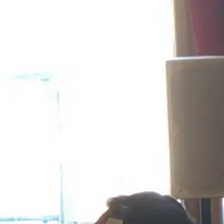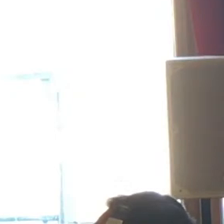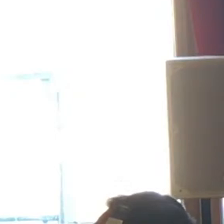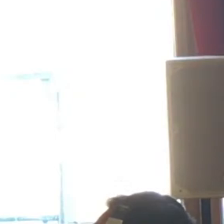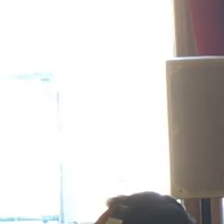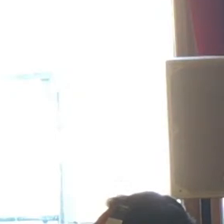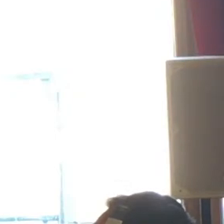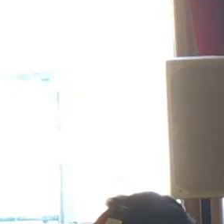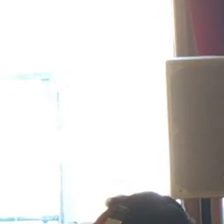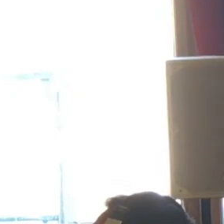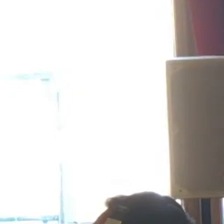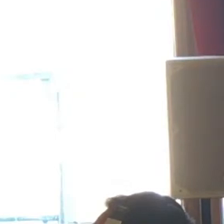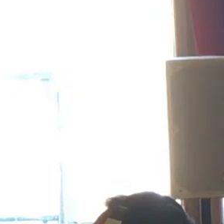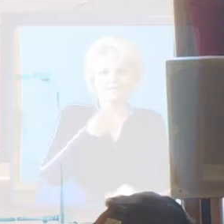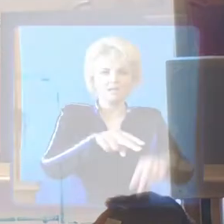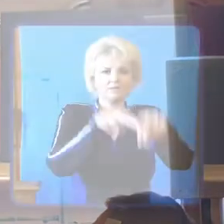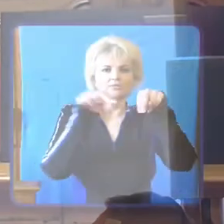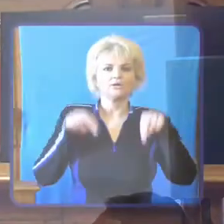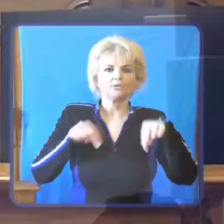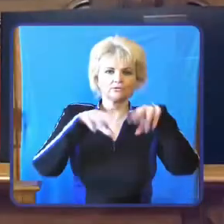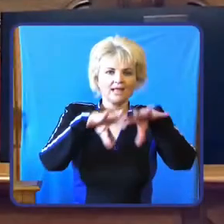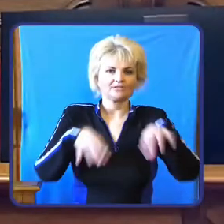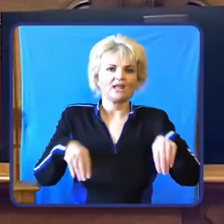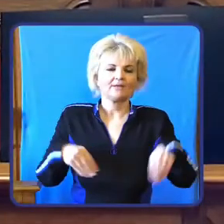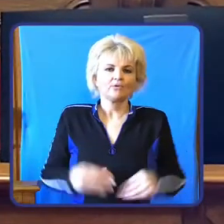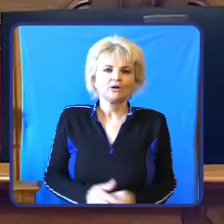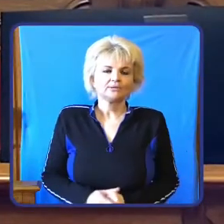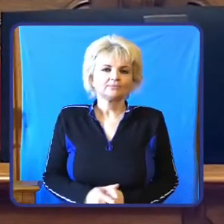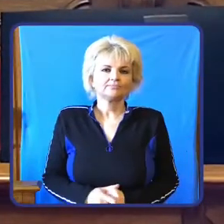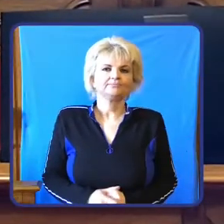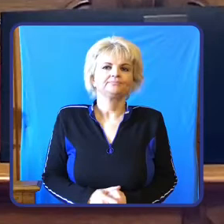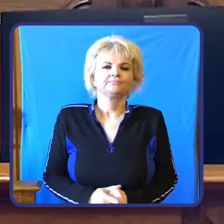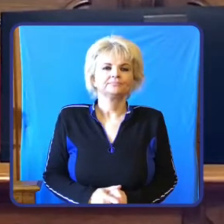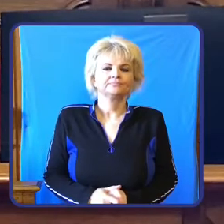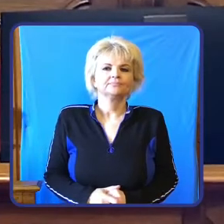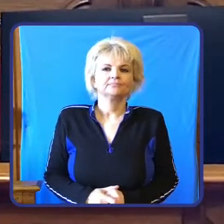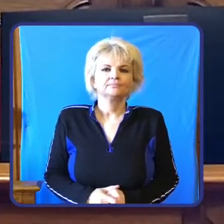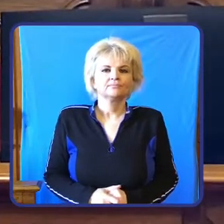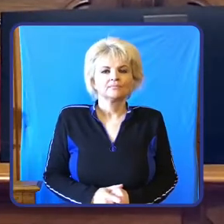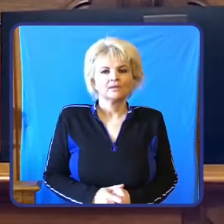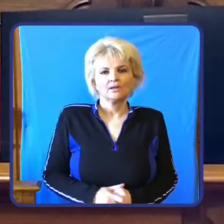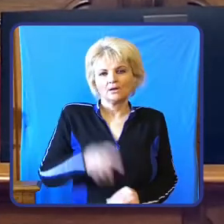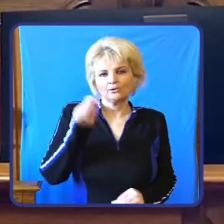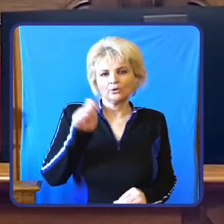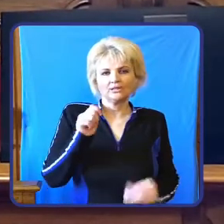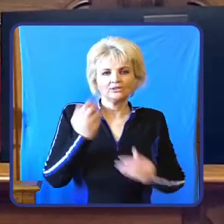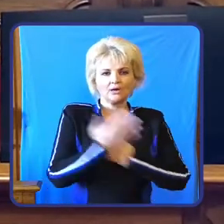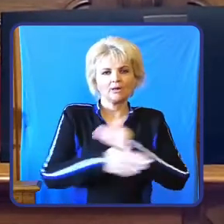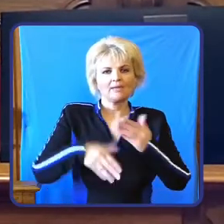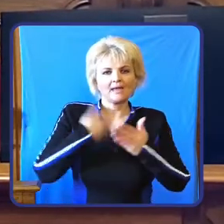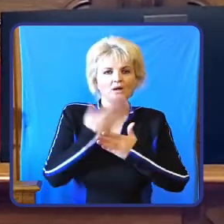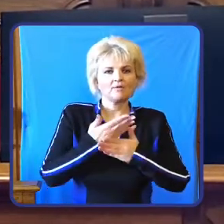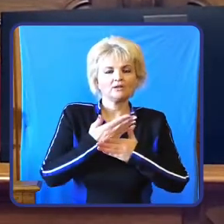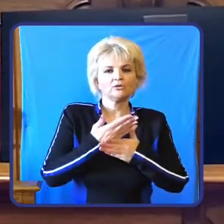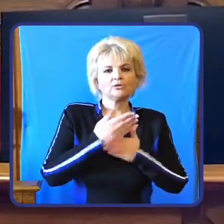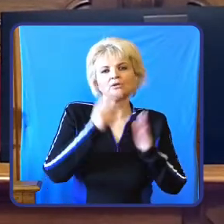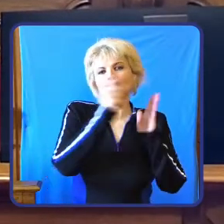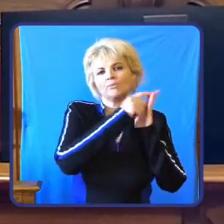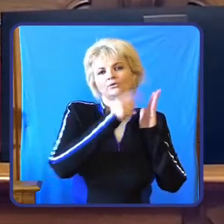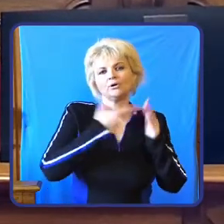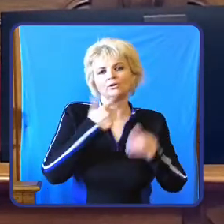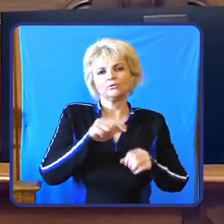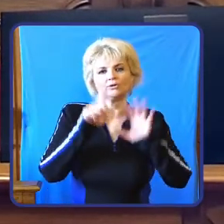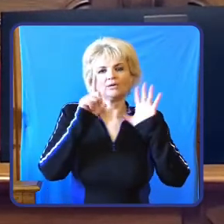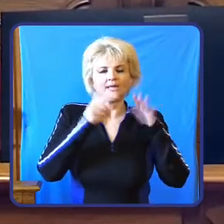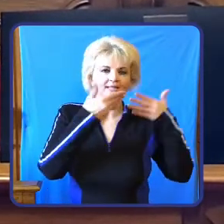Tizenkettő igen, egy nem, egy tartózkodással elfogadtuk. A fenti döntések szerint javaslom a kiosztott napirendet